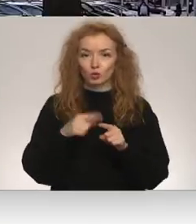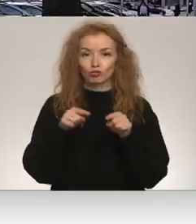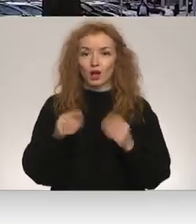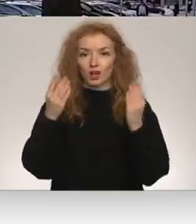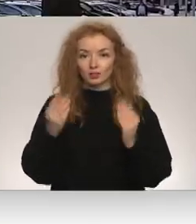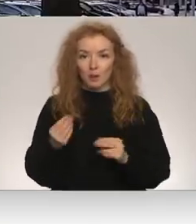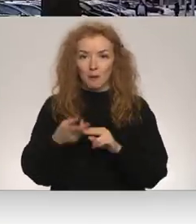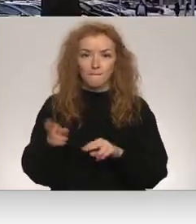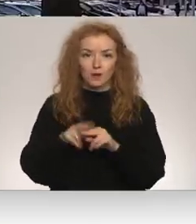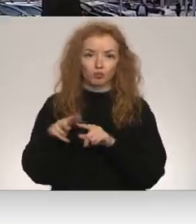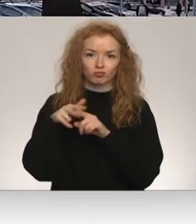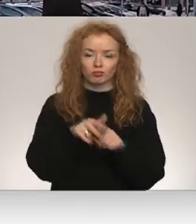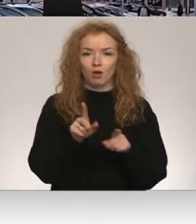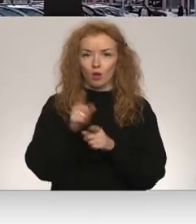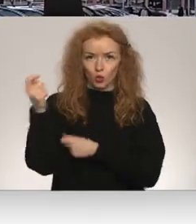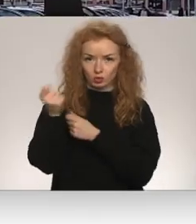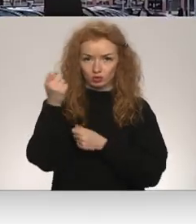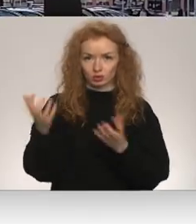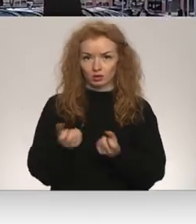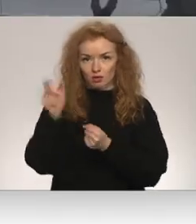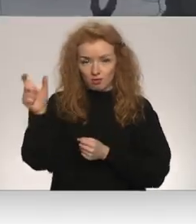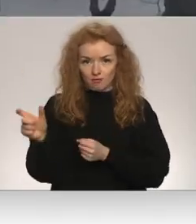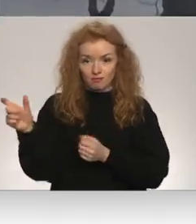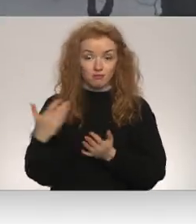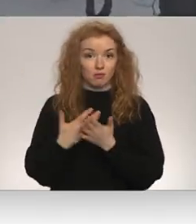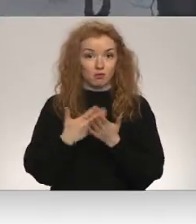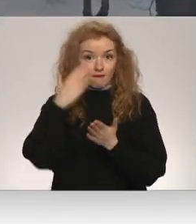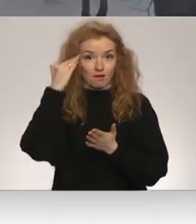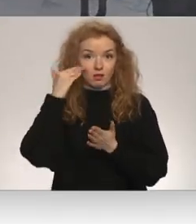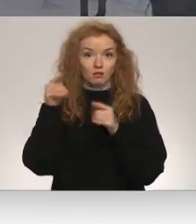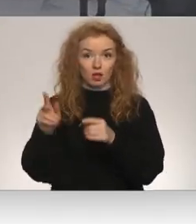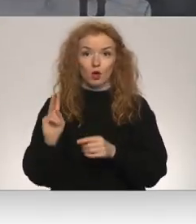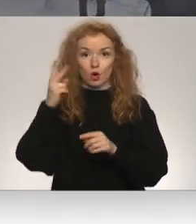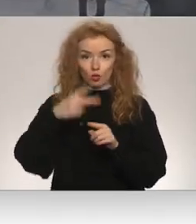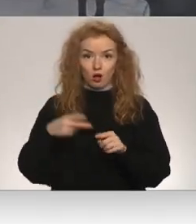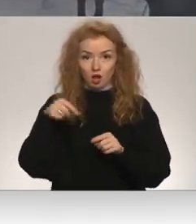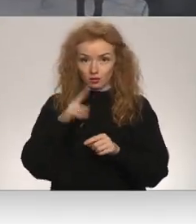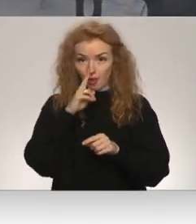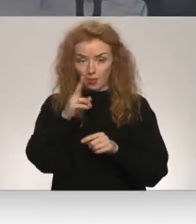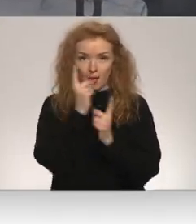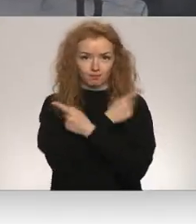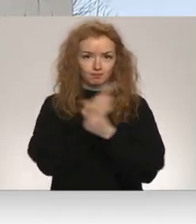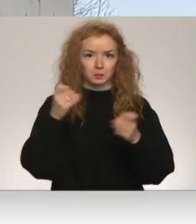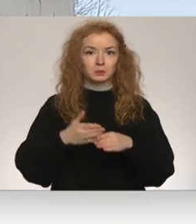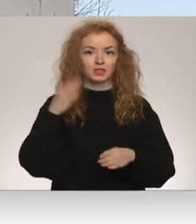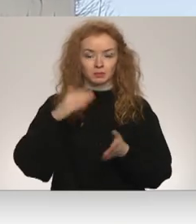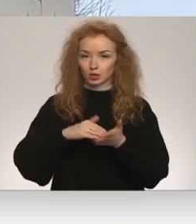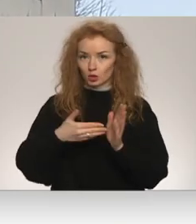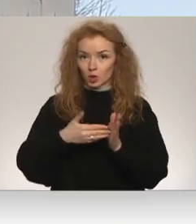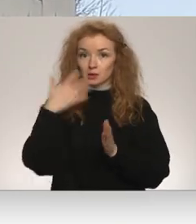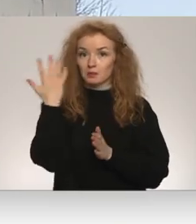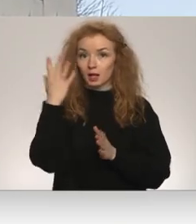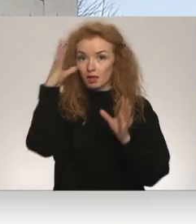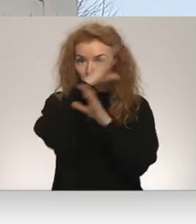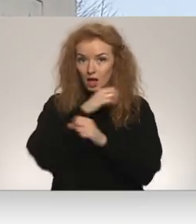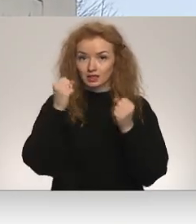papildus noslodzē strādā arī valsts ugunsdrošības un glābšanas dienests. Piemēram, Ventspilī šeit ir otrā reize nedēļas laikā, kad izsludina bīstama situācija, jo piektdienas